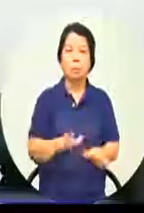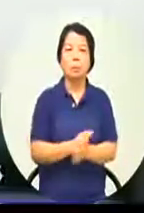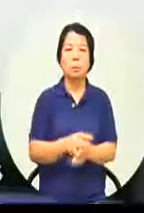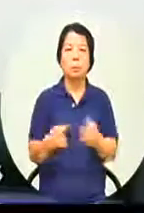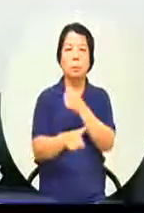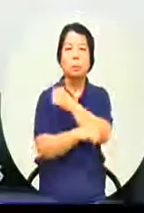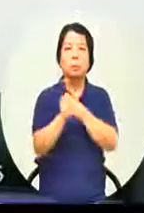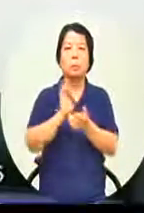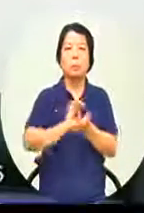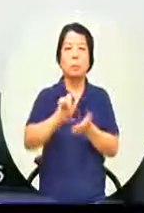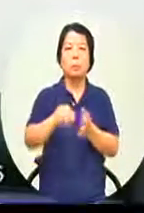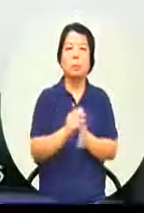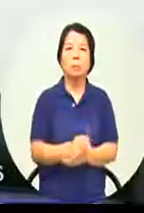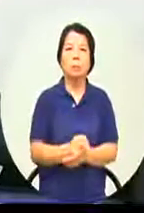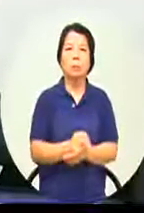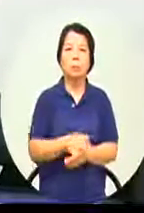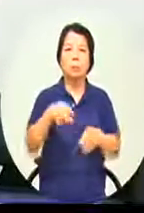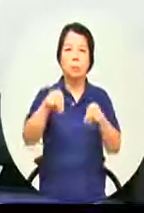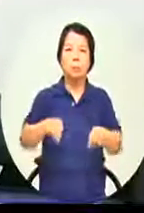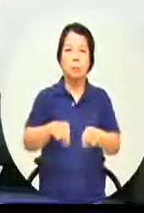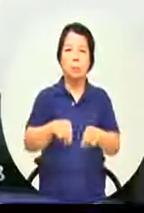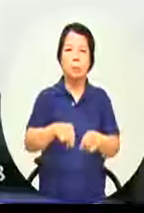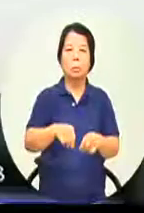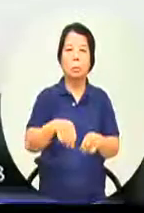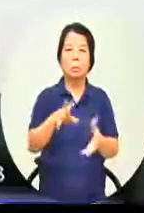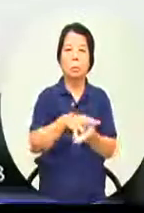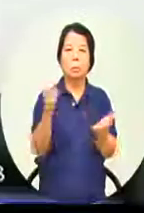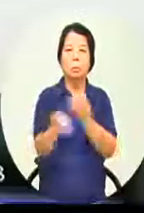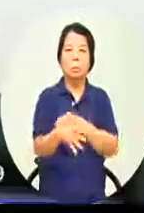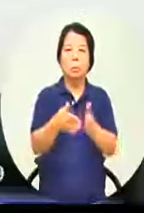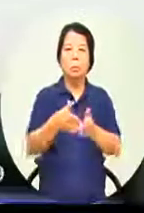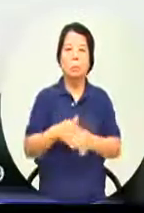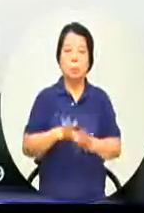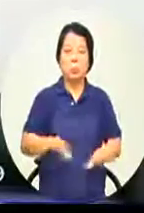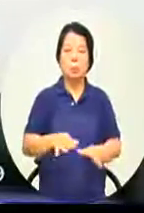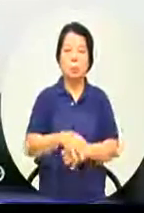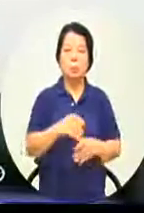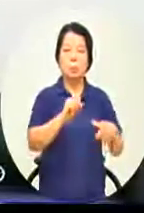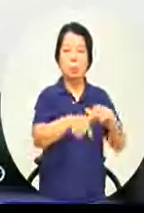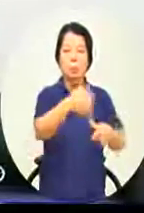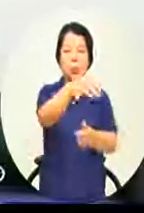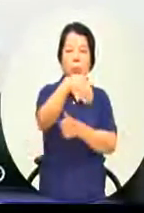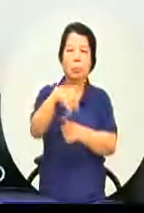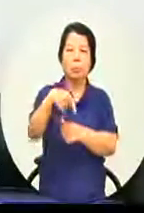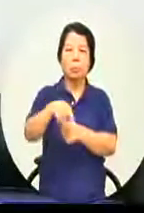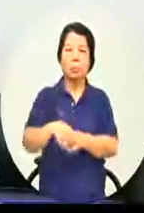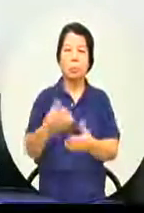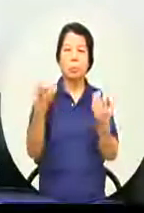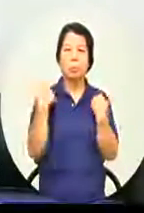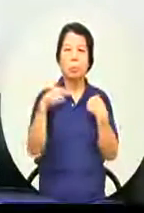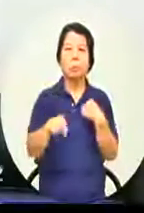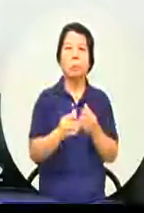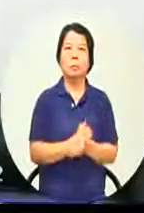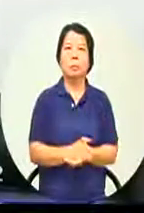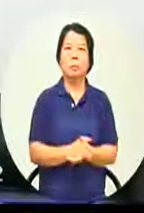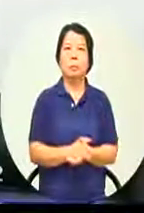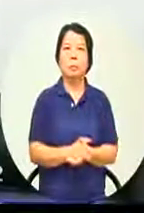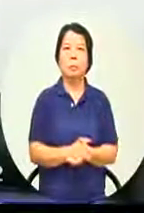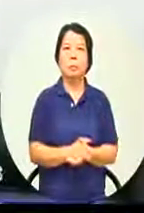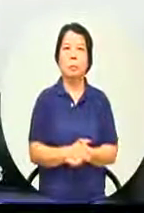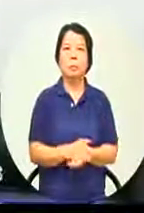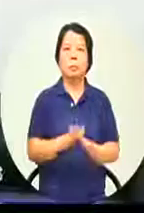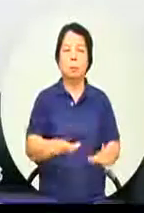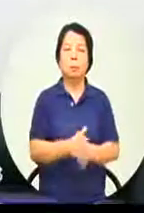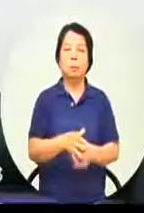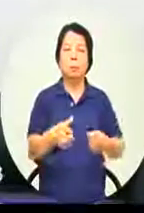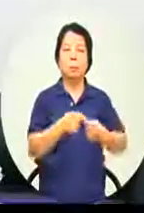了所谓的终止合约，然后重新找新的厂商进来承包。那我想请教一下局长的部分是说，那有关一